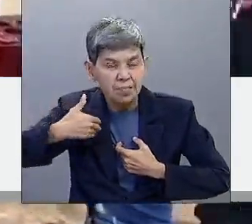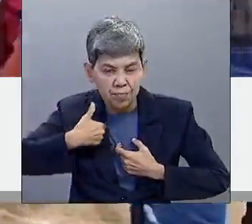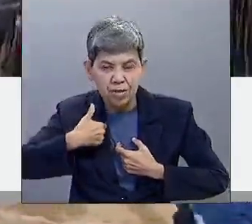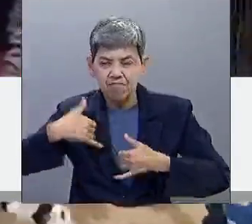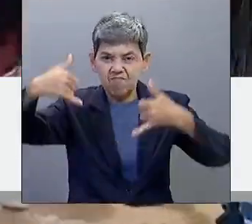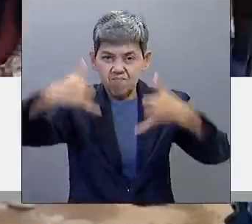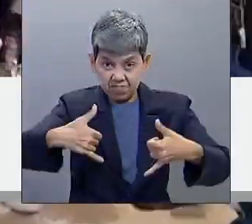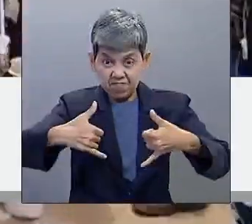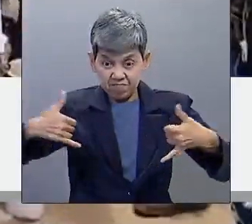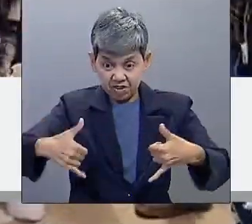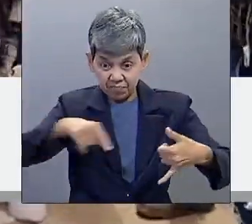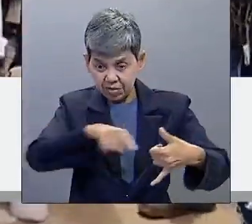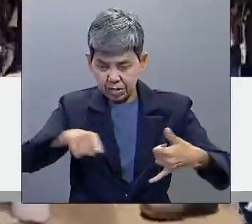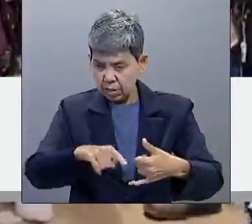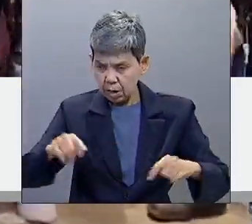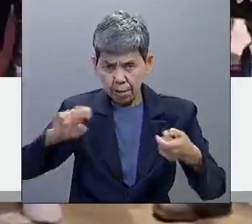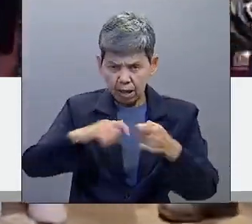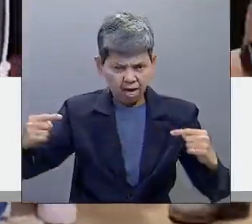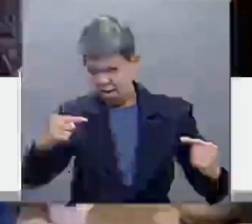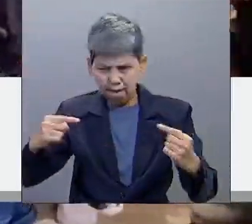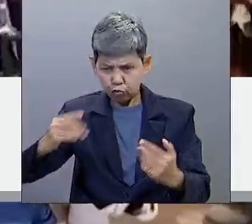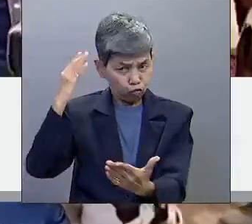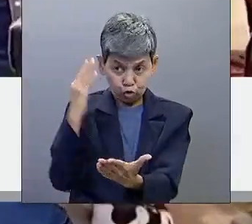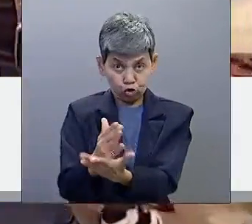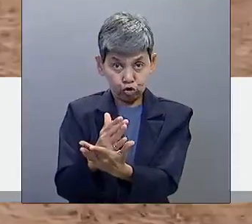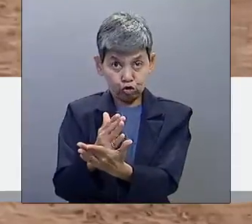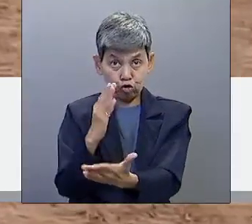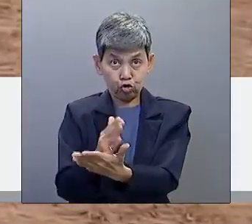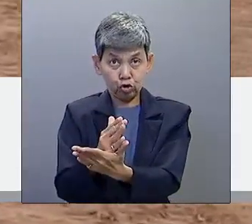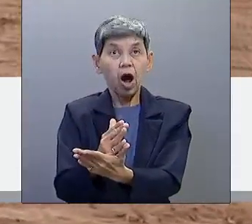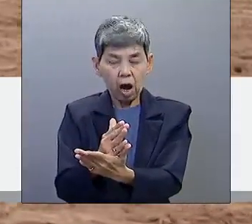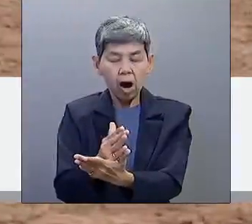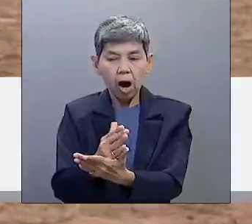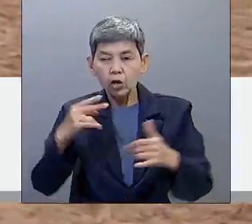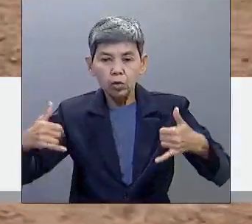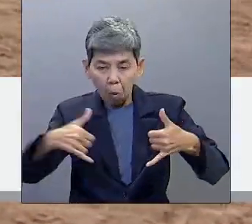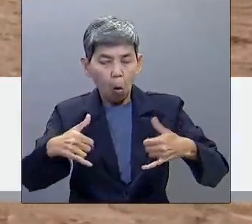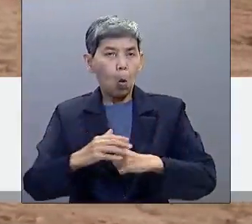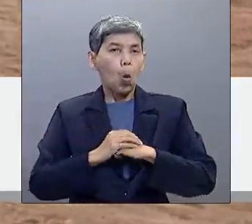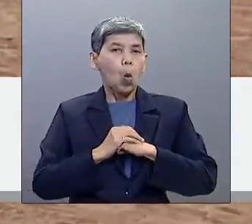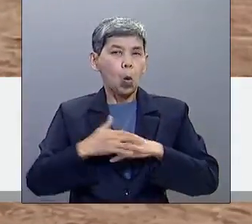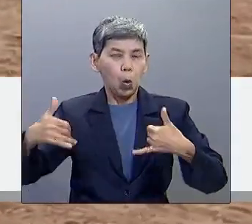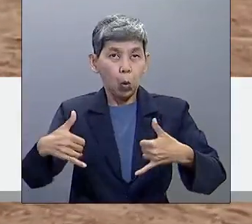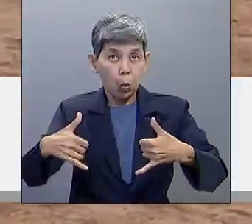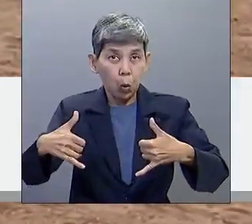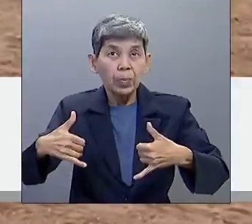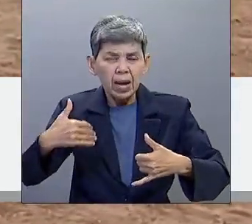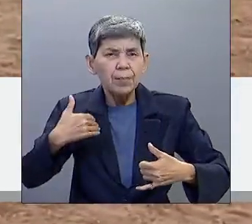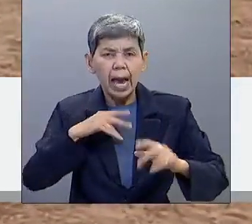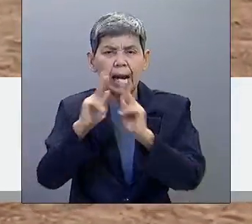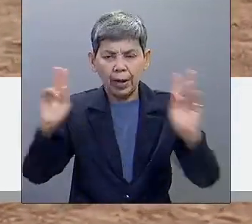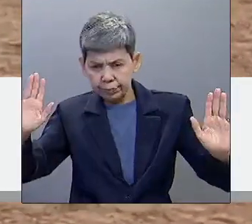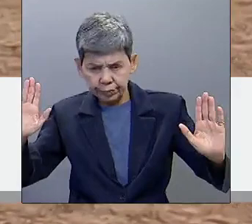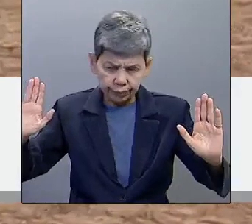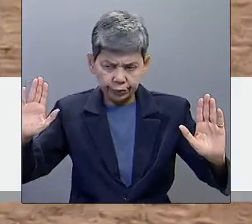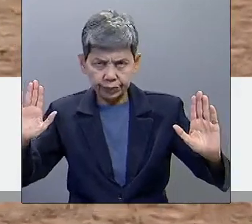กลางสำหรับยุตินะคะข้อพิพาทต่างๆที่เปิดเวทีแบบนี้ล่ะค่ะยุ่งหัวกันได้นะคะแต่ว่าจะมีกรรมการคอย